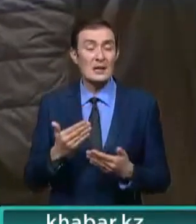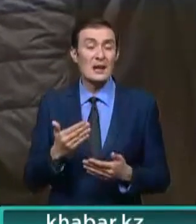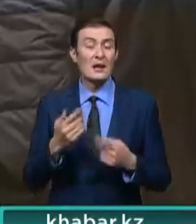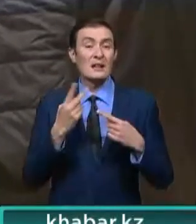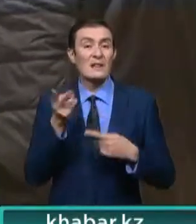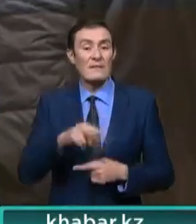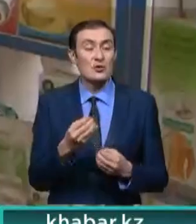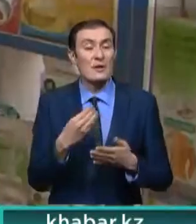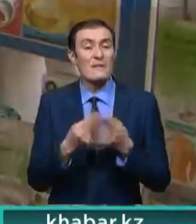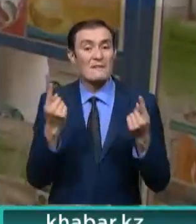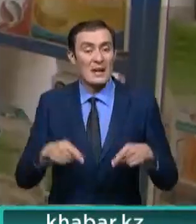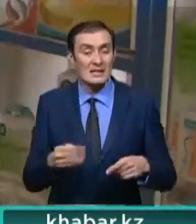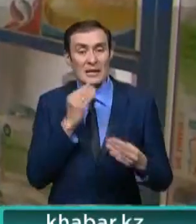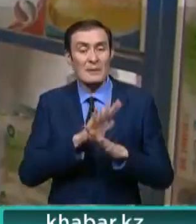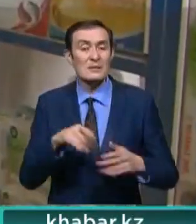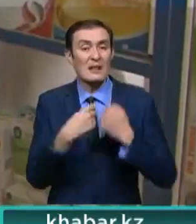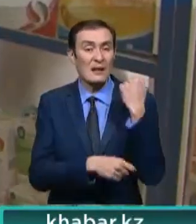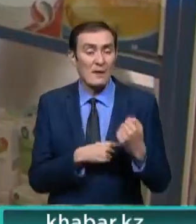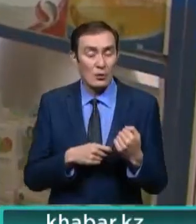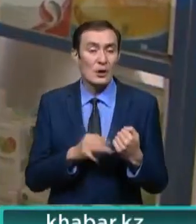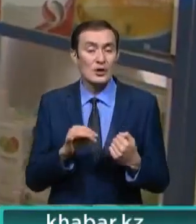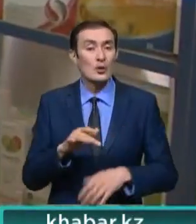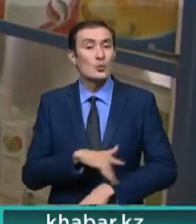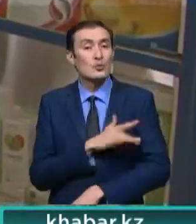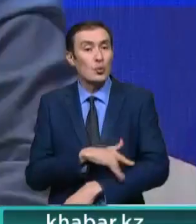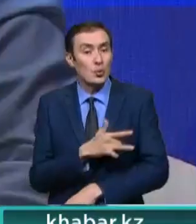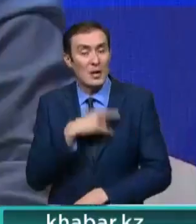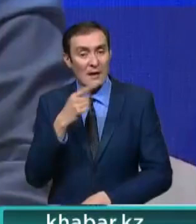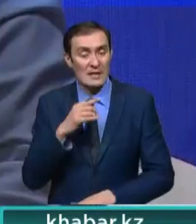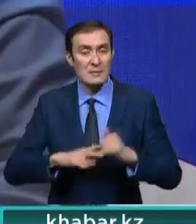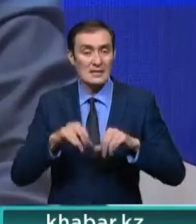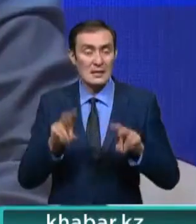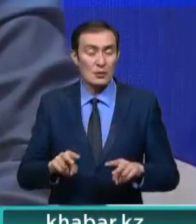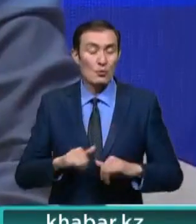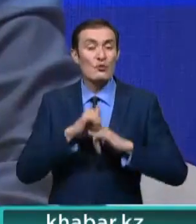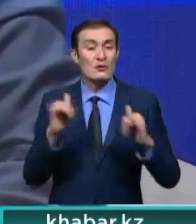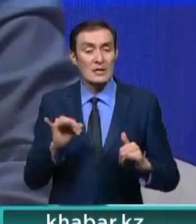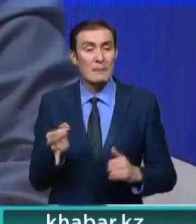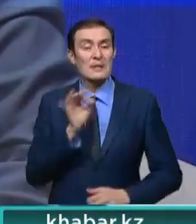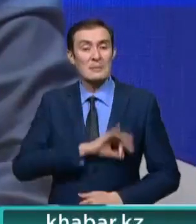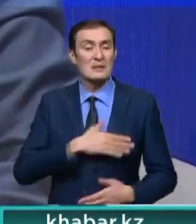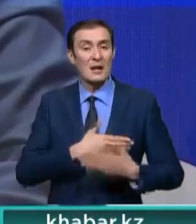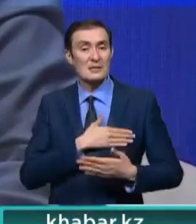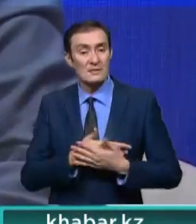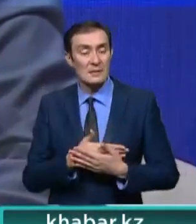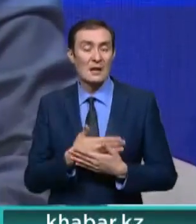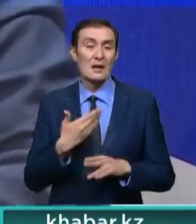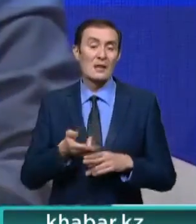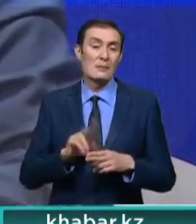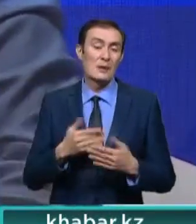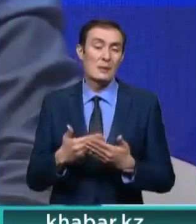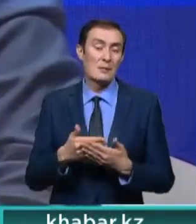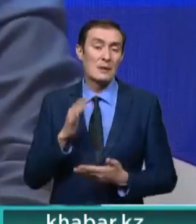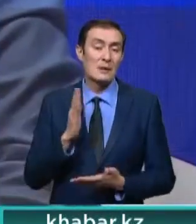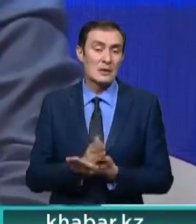других компонента инфляции. Это непродовольственные товары и платные услуги, говорят финансисты. Повышается в том числе и потребительская активность. Там фоном для этого